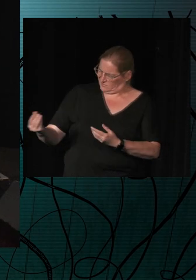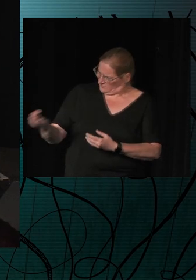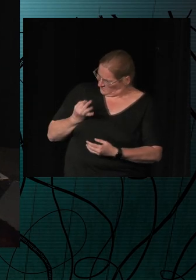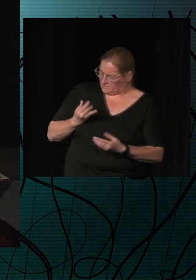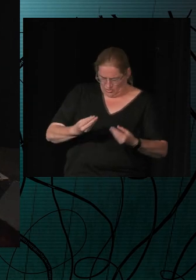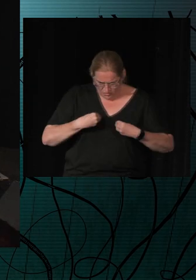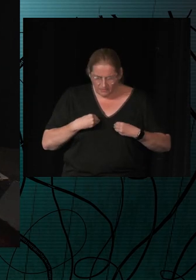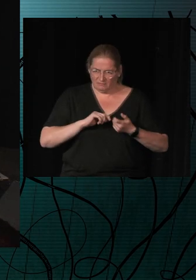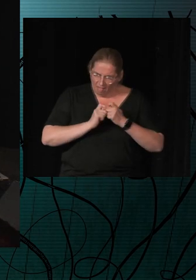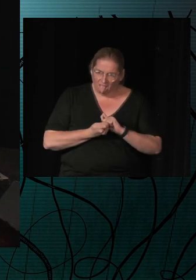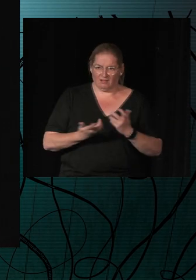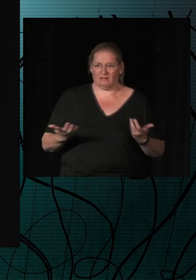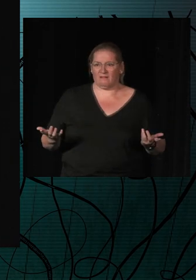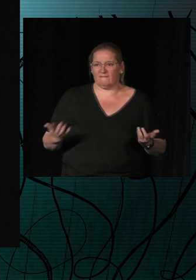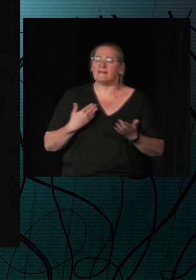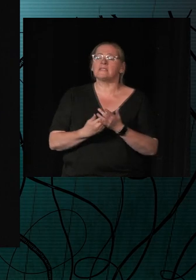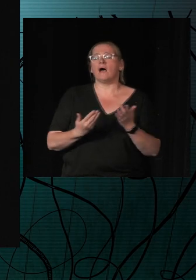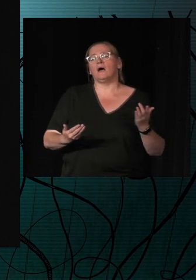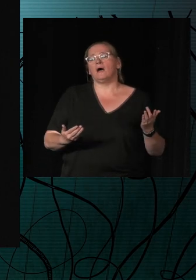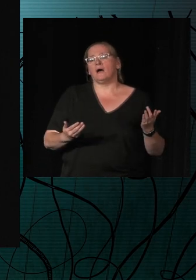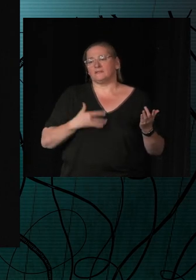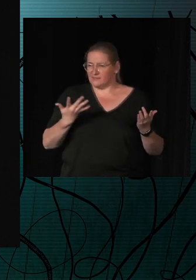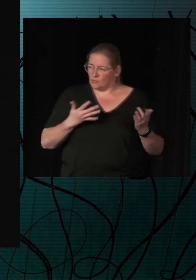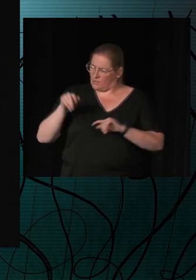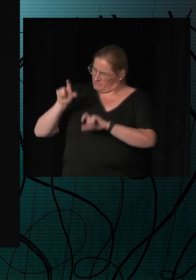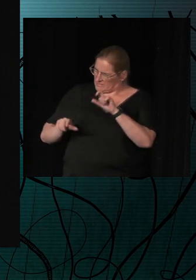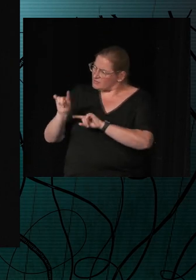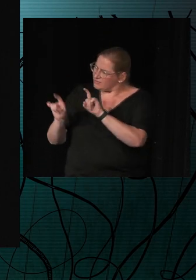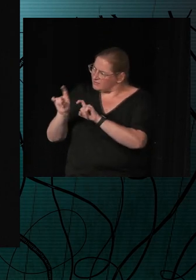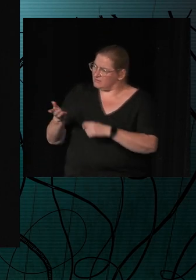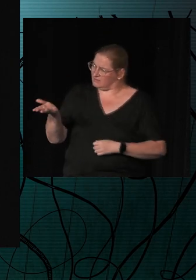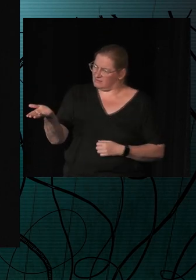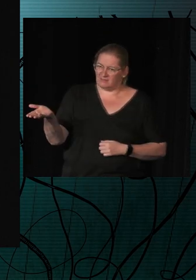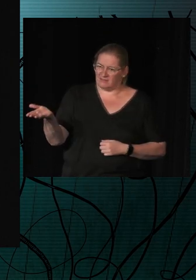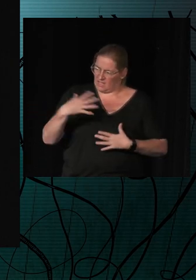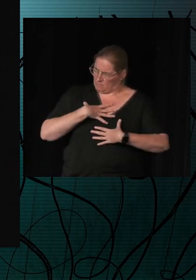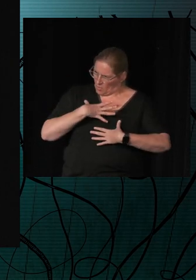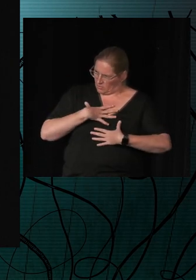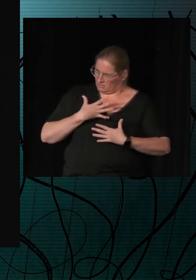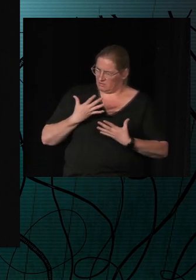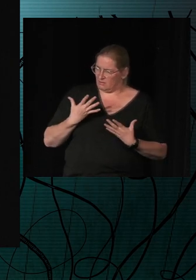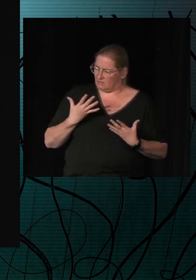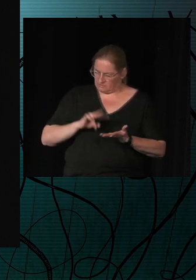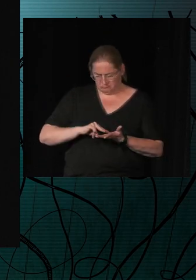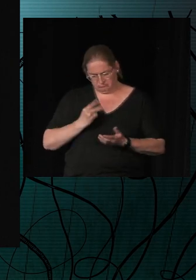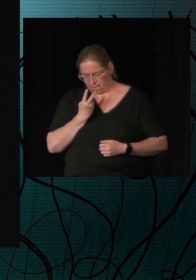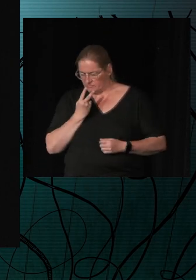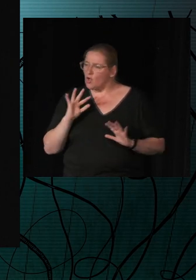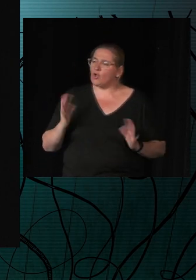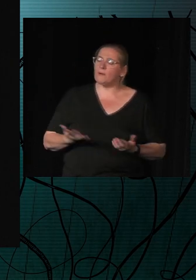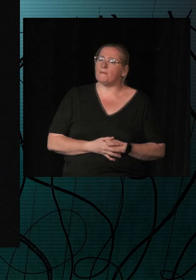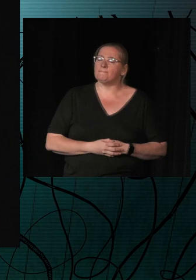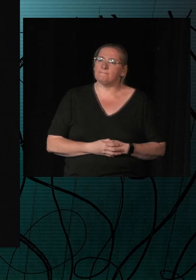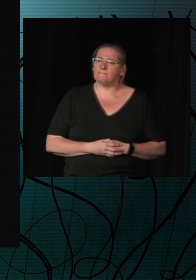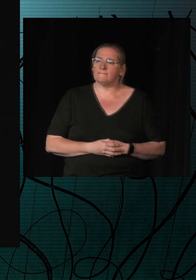et là aussi encore très intéressant d' d'interroger les gens sur leur rappur à la leur rapport à la peur c'est-à-dire euh on